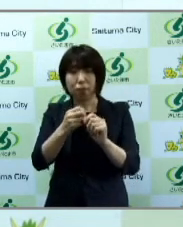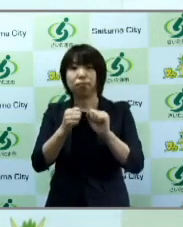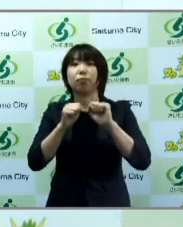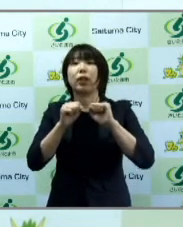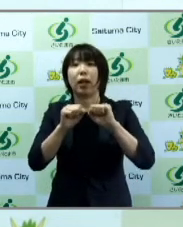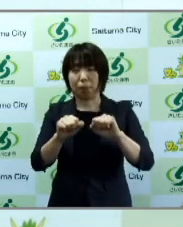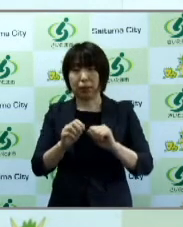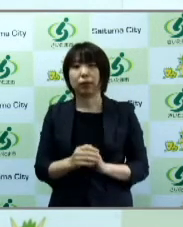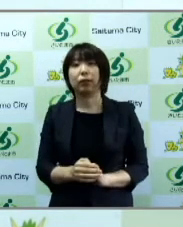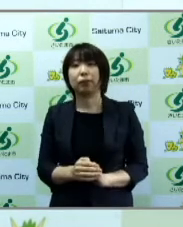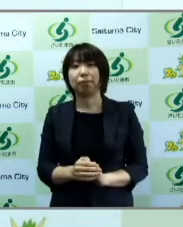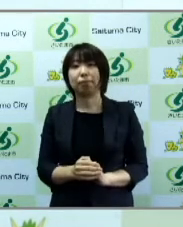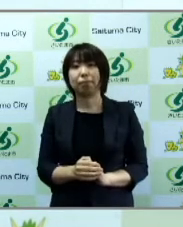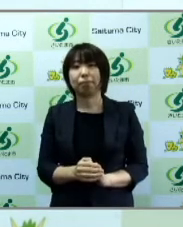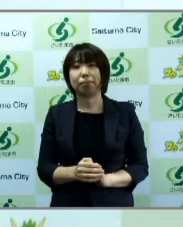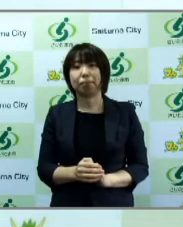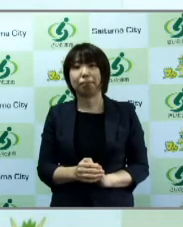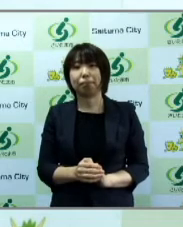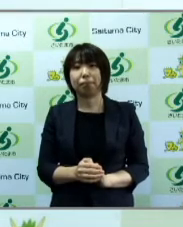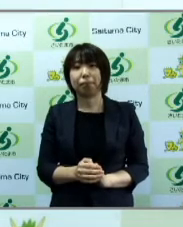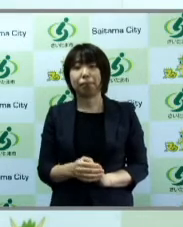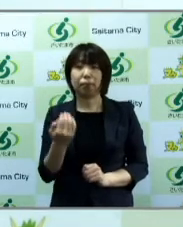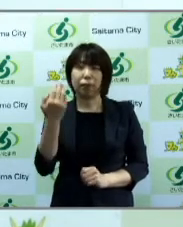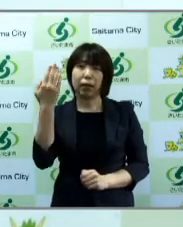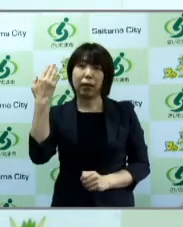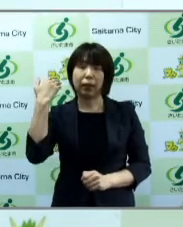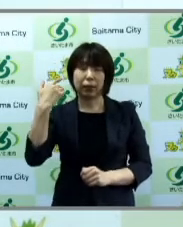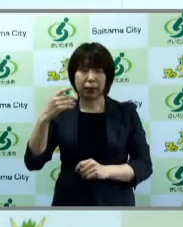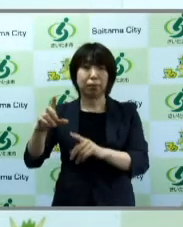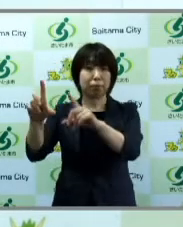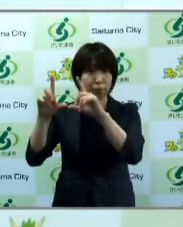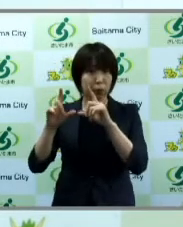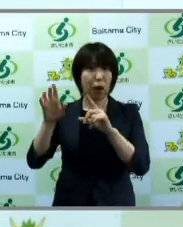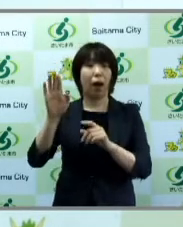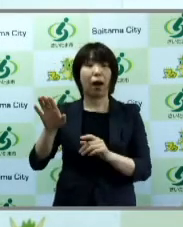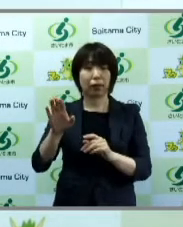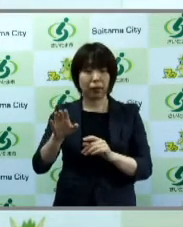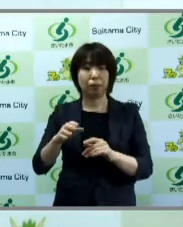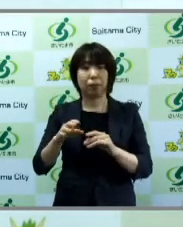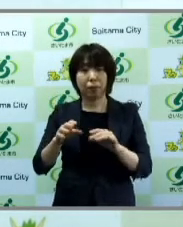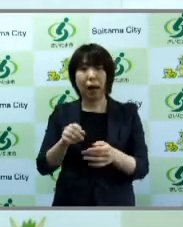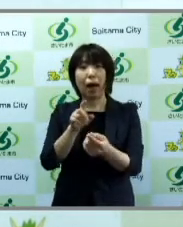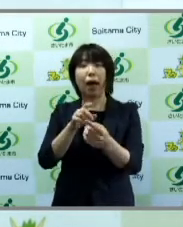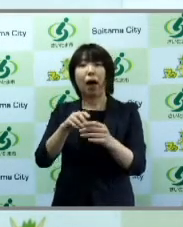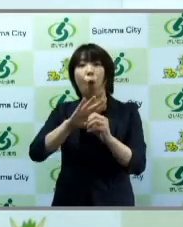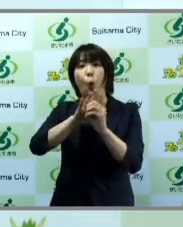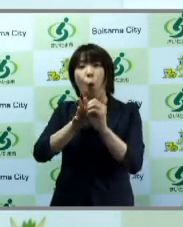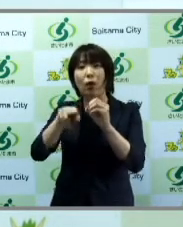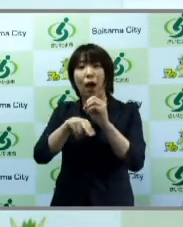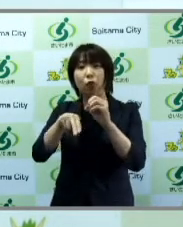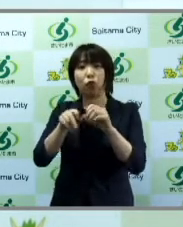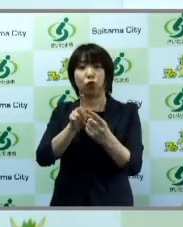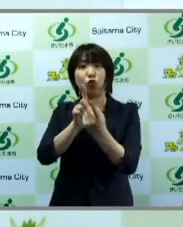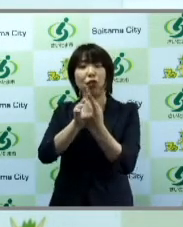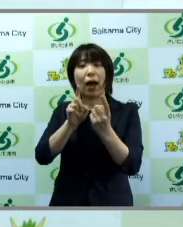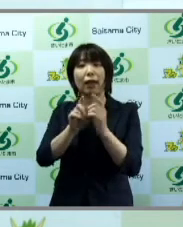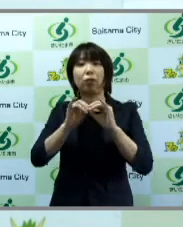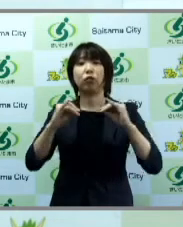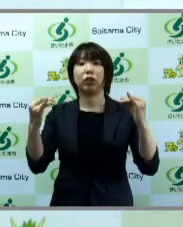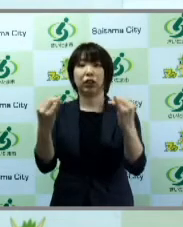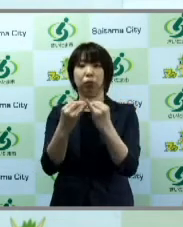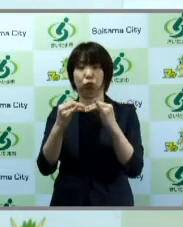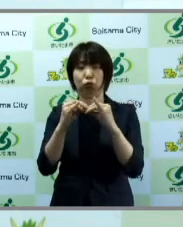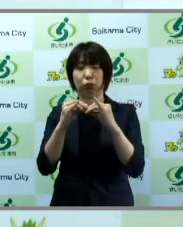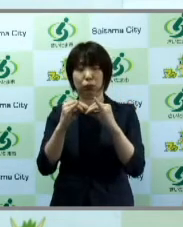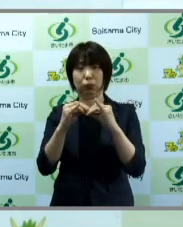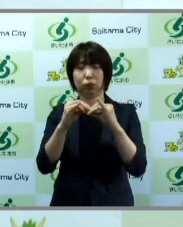あと先ほど市長の発表された対策チームなんですけれども、はい、横の連携をということですが、具体的に